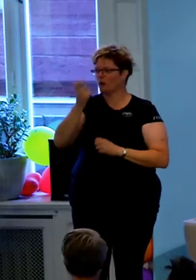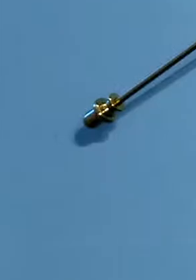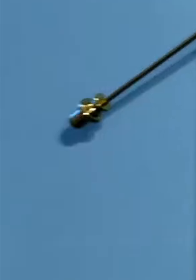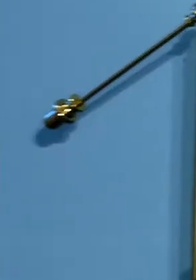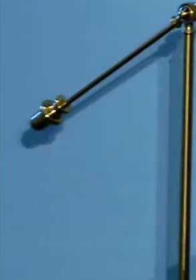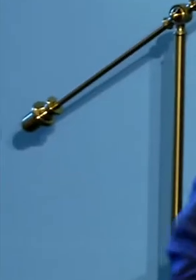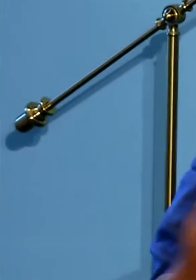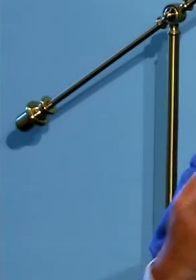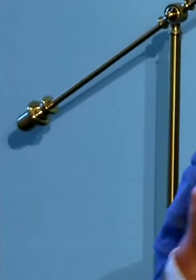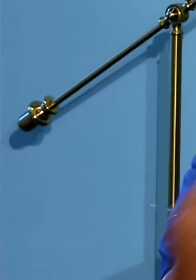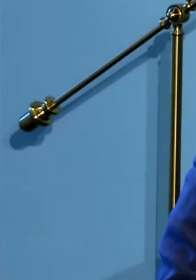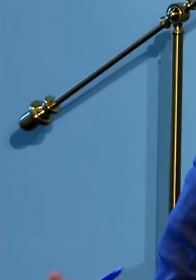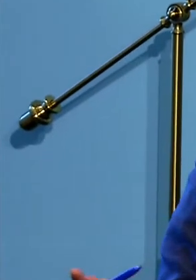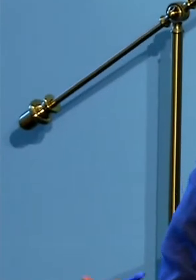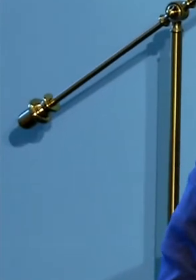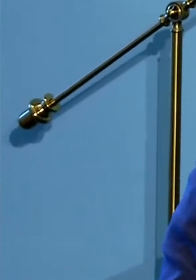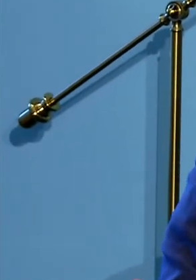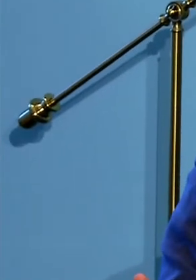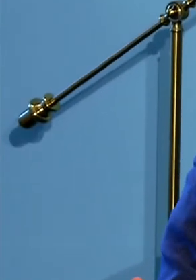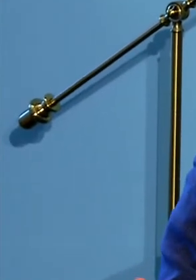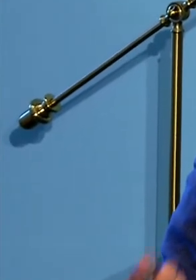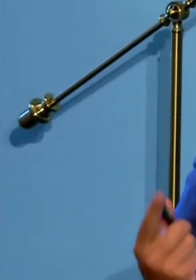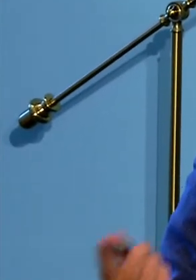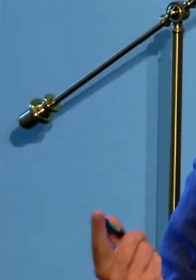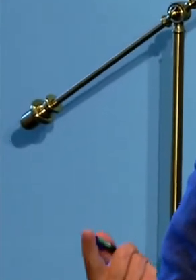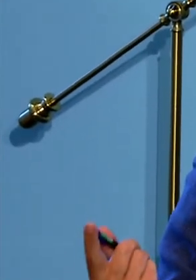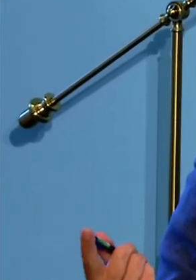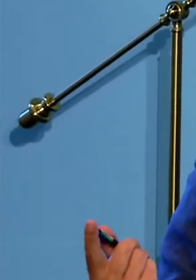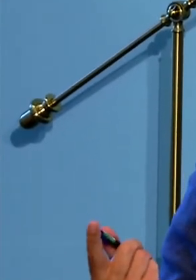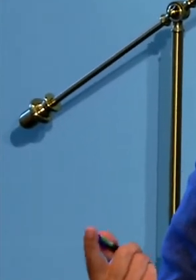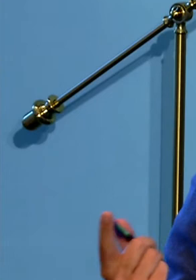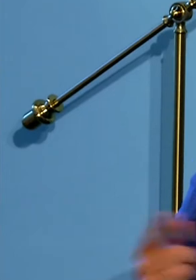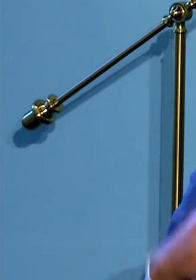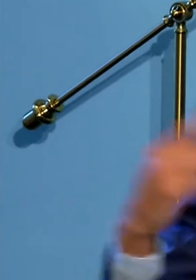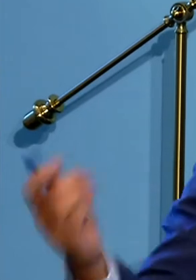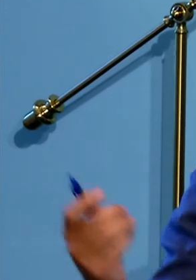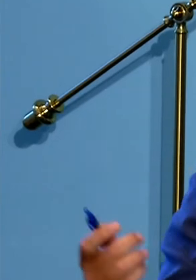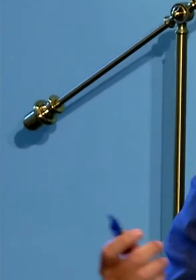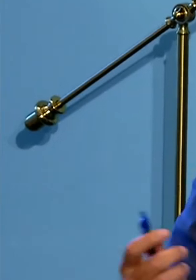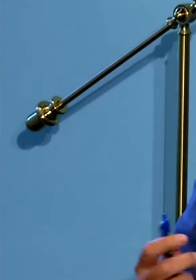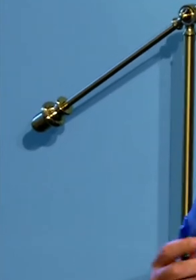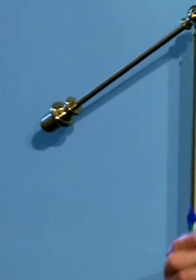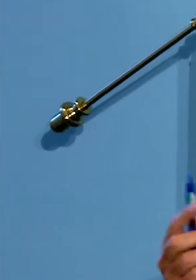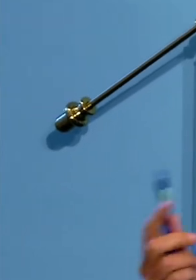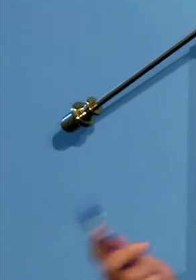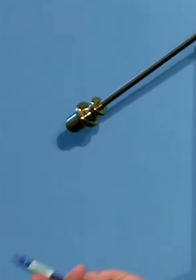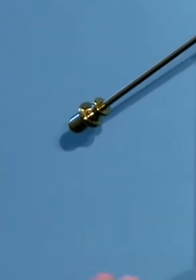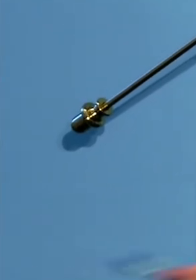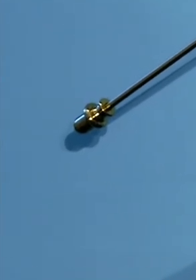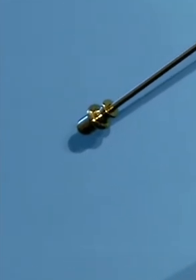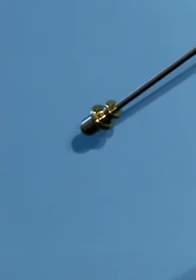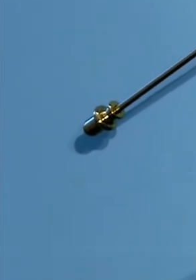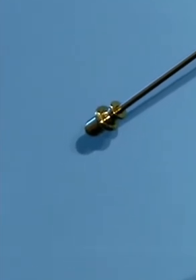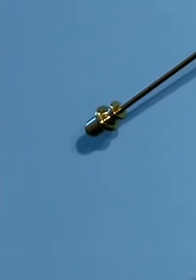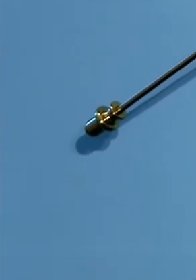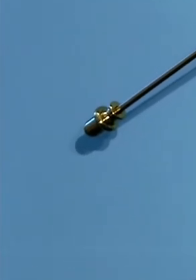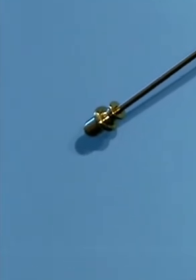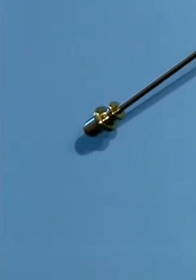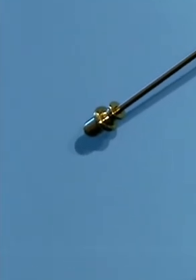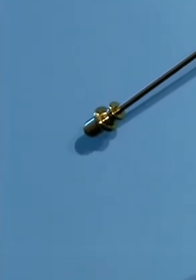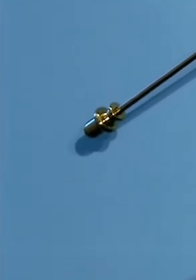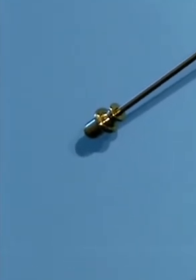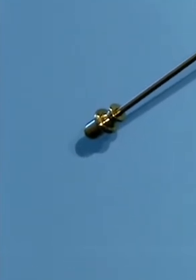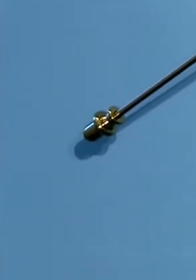utifrån de här framtidsfrågorna, jag skulle vilja ha en väldigt kreativ diskussion om vilka och vad de nya jobben är. Mm. Stora idéer, vi sitter